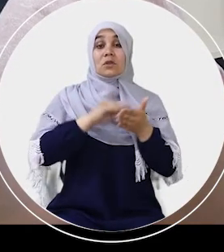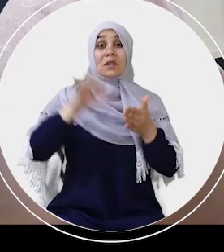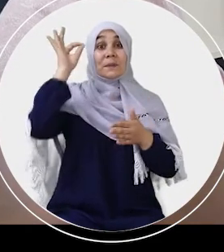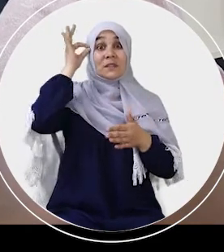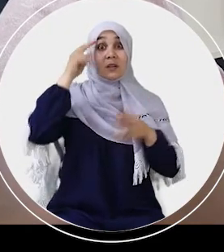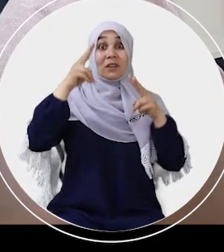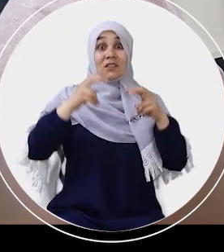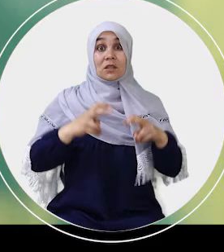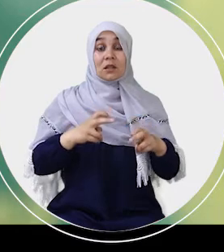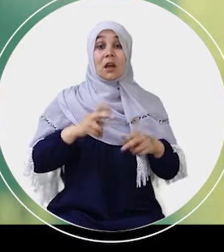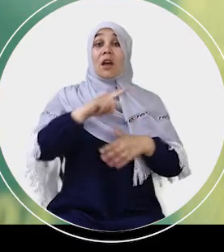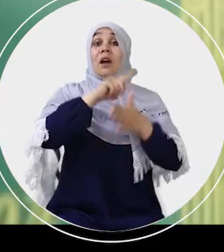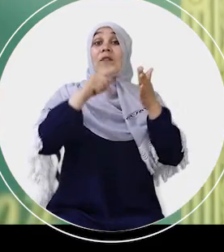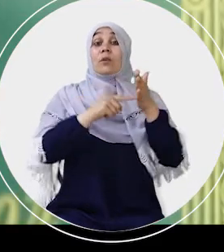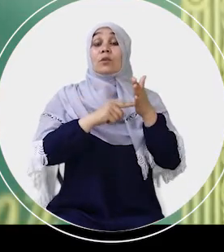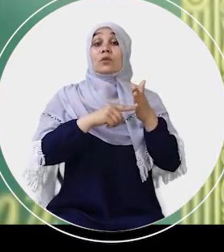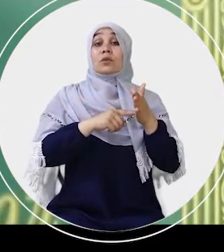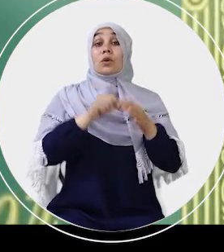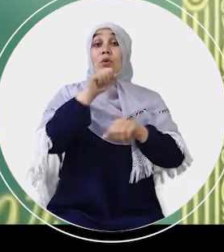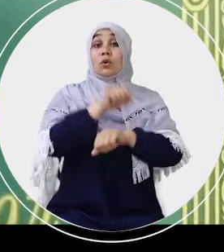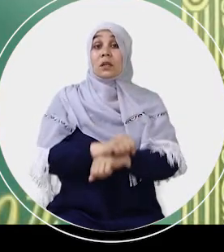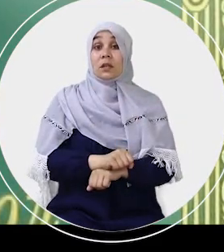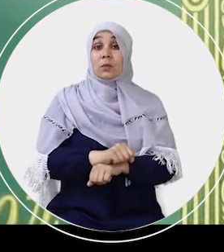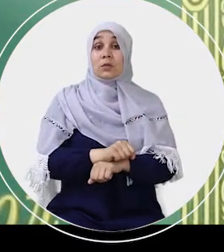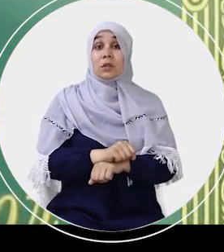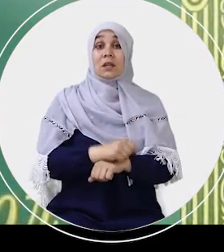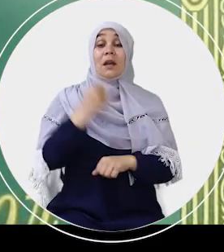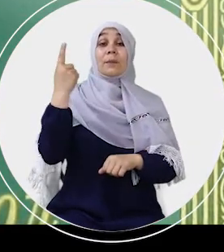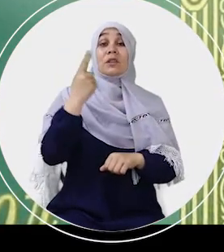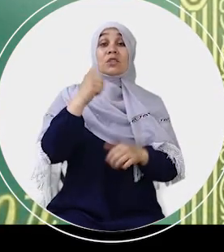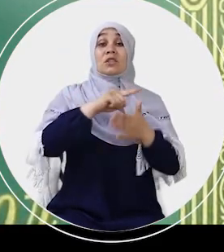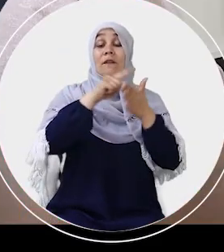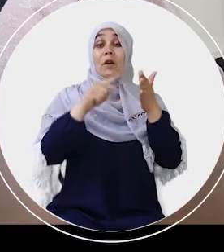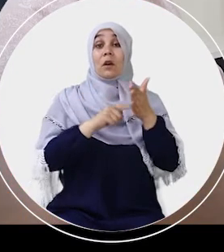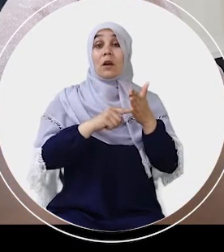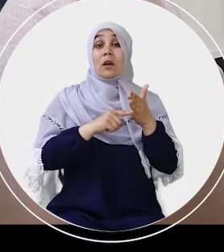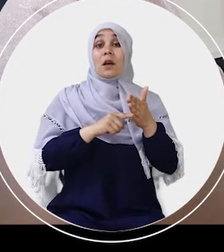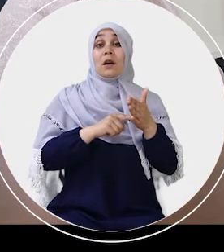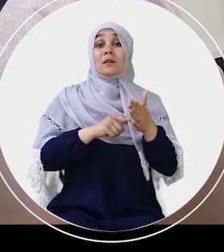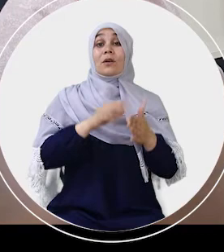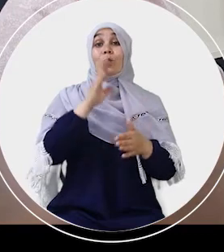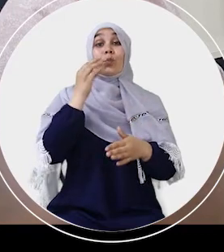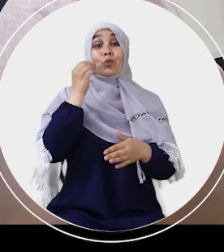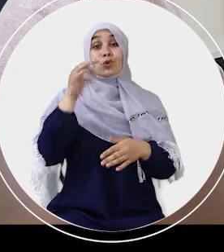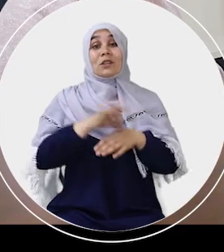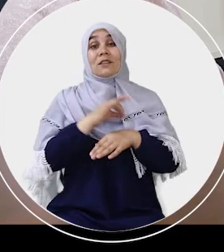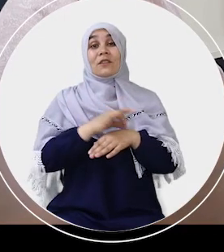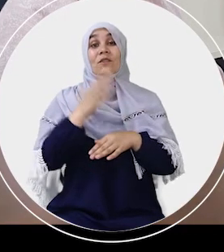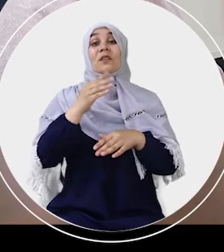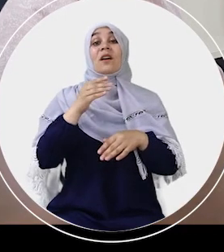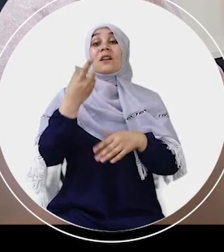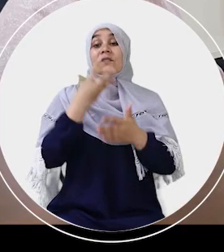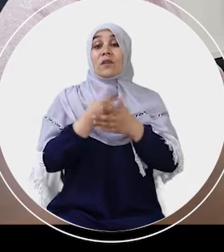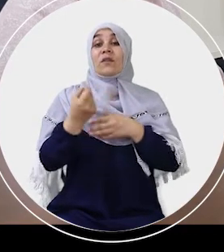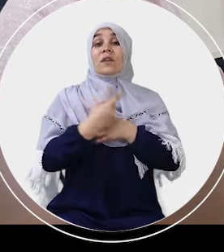Agar bu savollarga to'xtaladigan bo'lsak, birinchi savol, odatda erkaklarning asosiy vazifasi